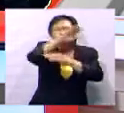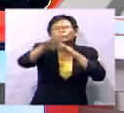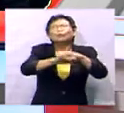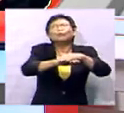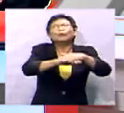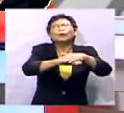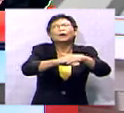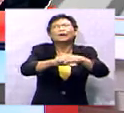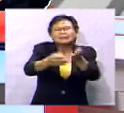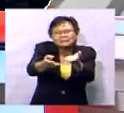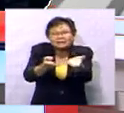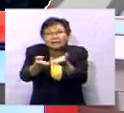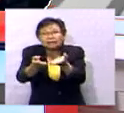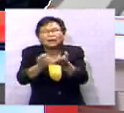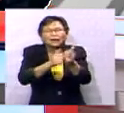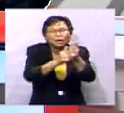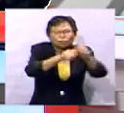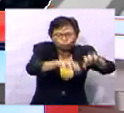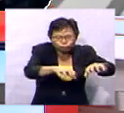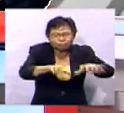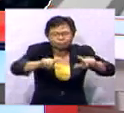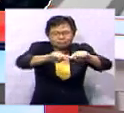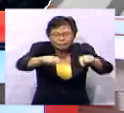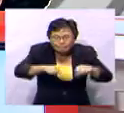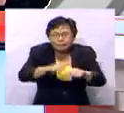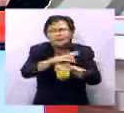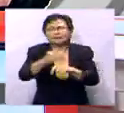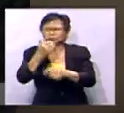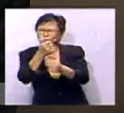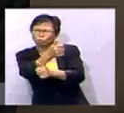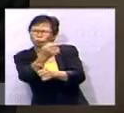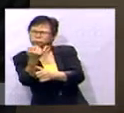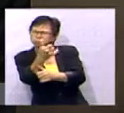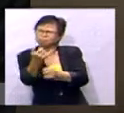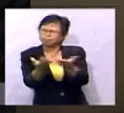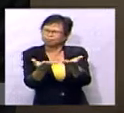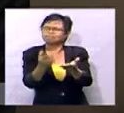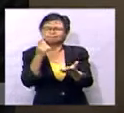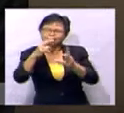Satu Malaysia mengikut lokasi dan keberkesanan perkhidmatannya.